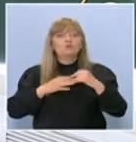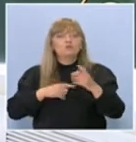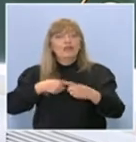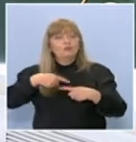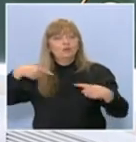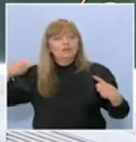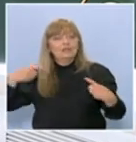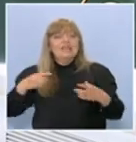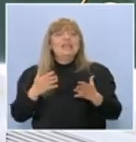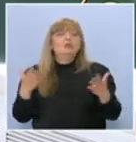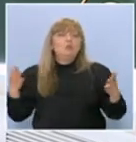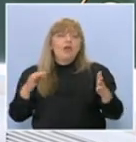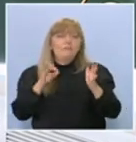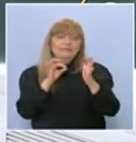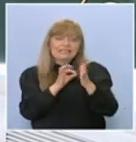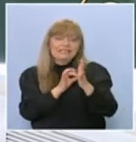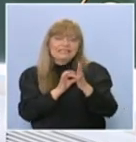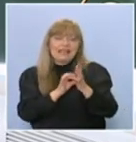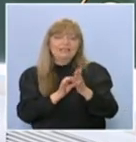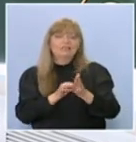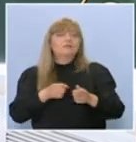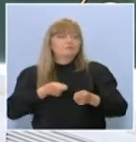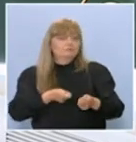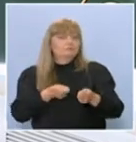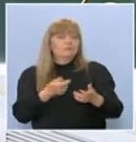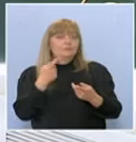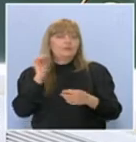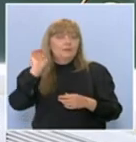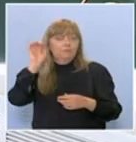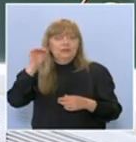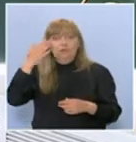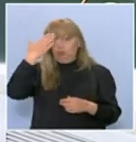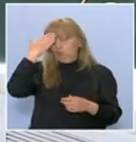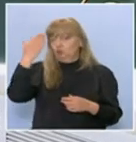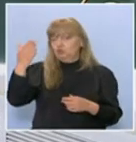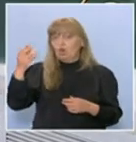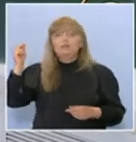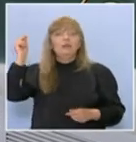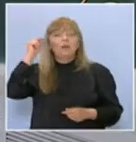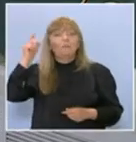пак и голямата цел будителска за това да бъдат едни достойни българи.